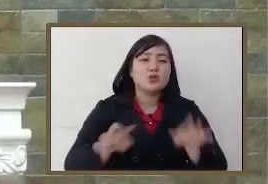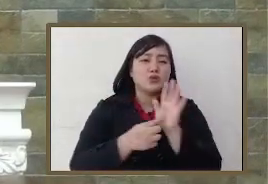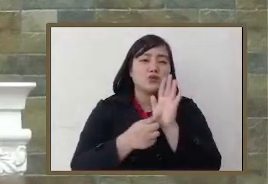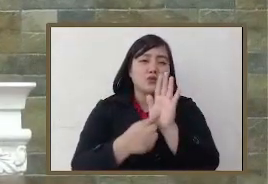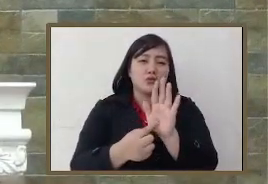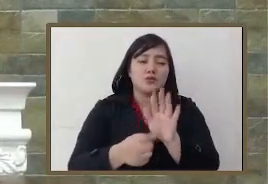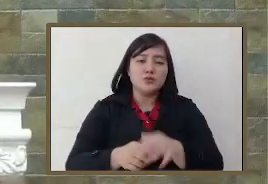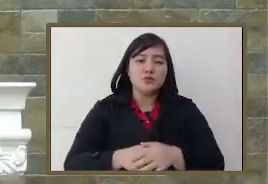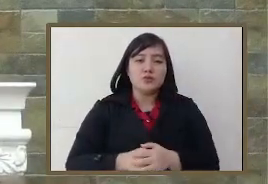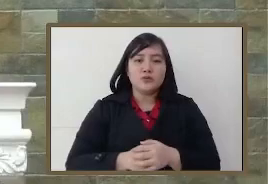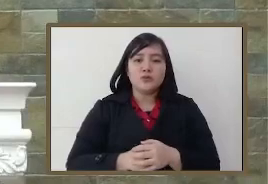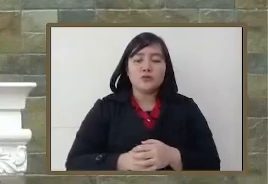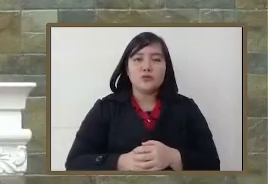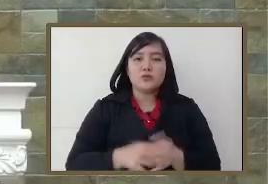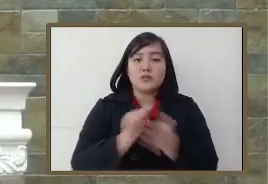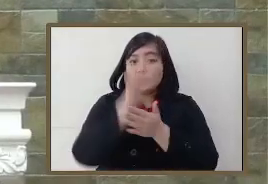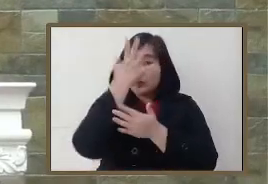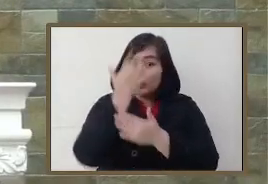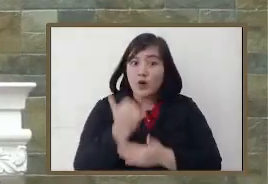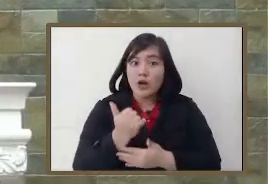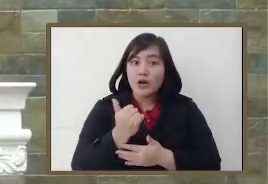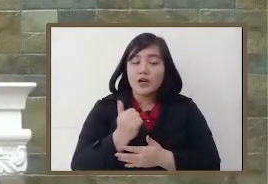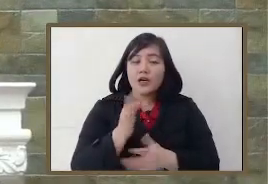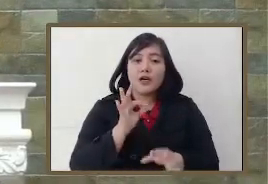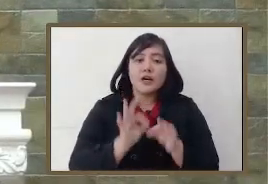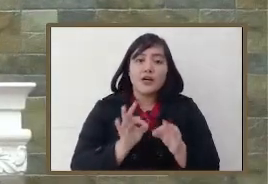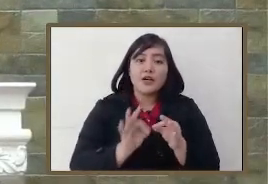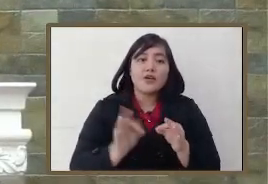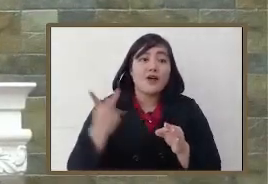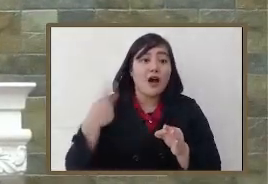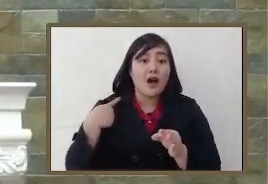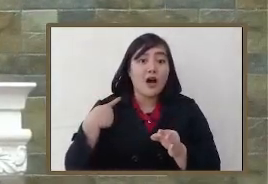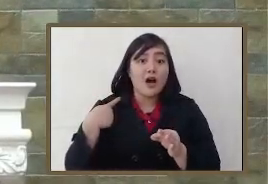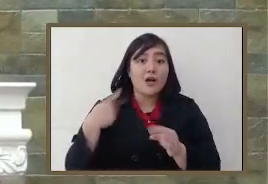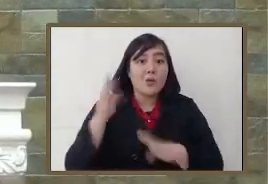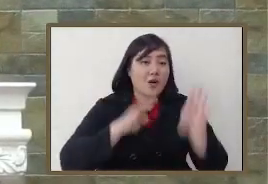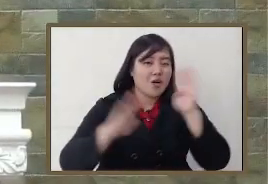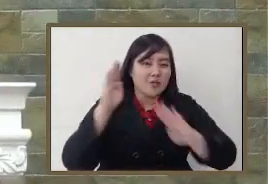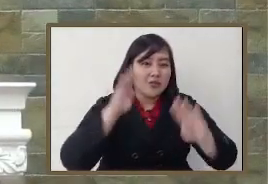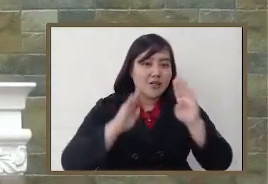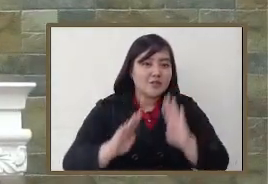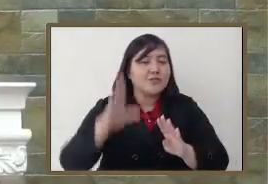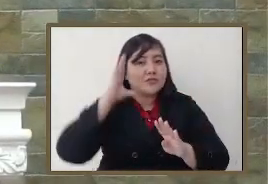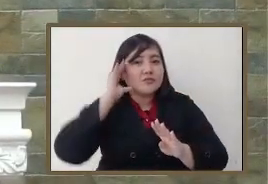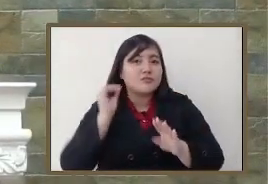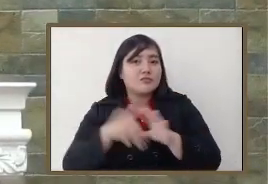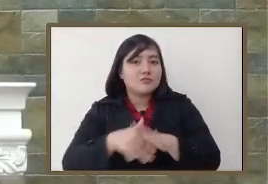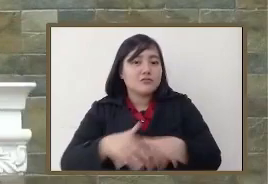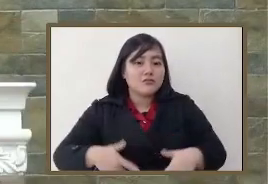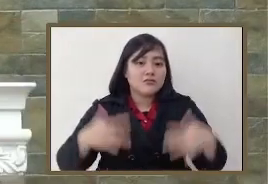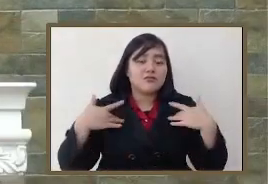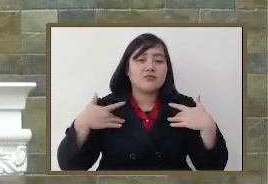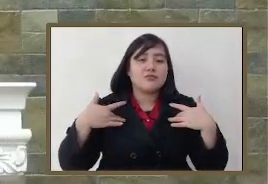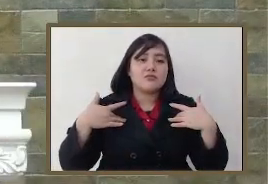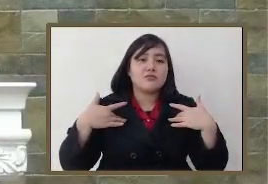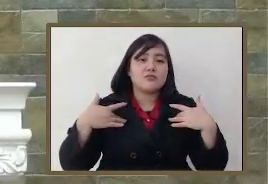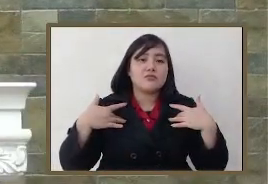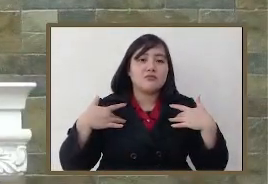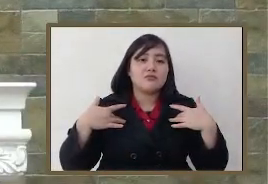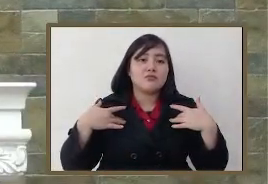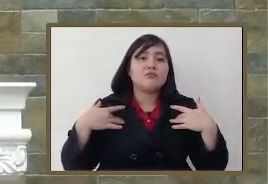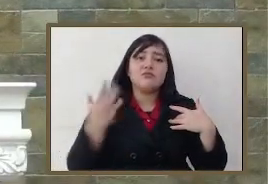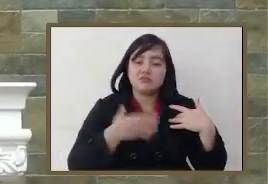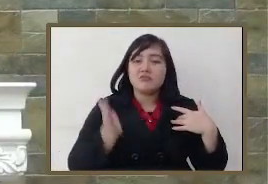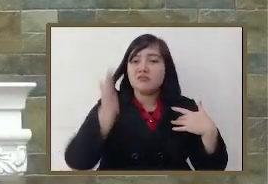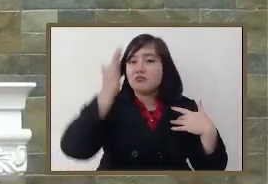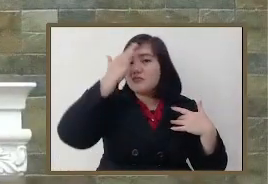sinasabi nga natin dito lagi na pagka dumating na ang bagyo sa buhay mo, doon mo lamang malalaman na mahina